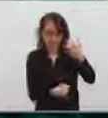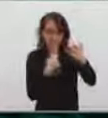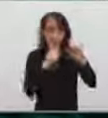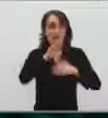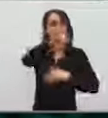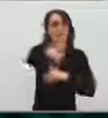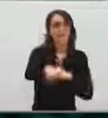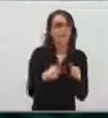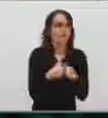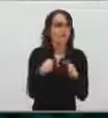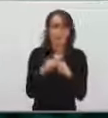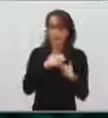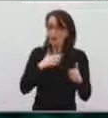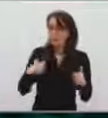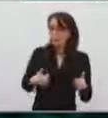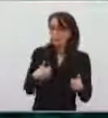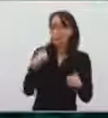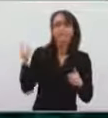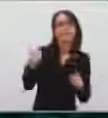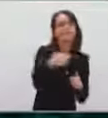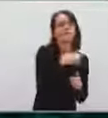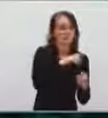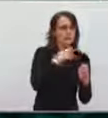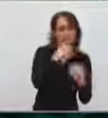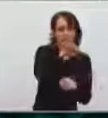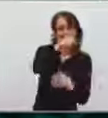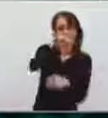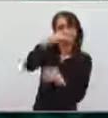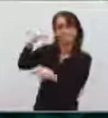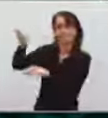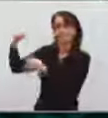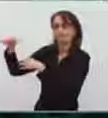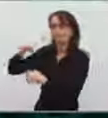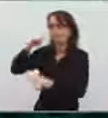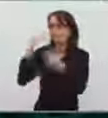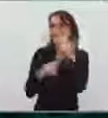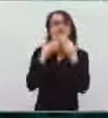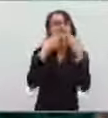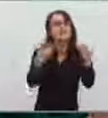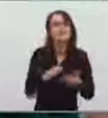de l'ensemble des communes pour préciser l'ensemble de ces dispositifs. Merci.